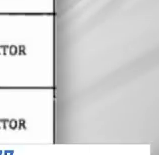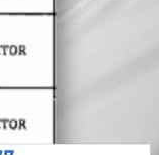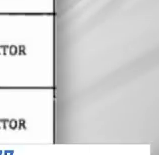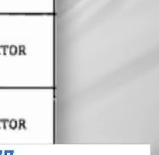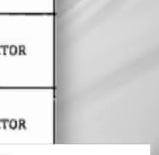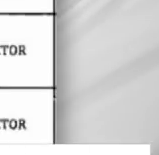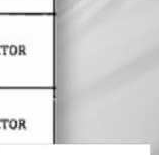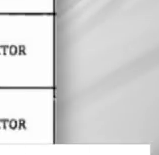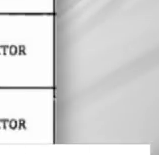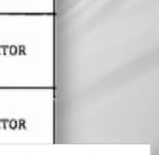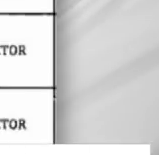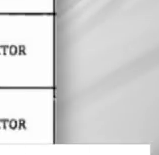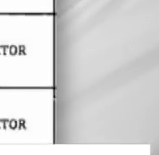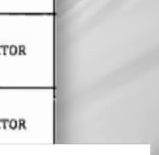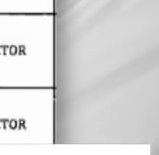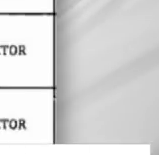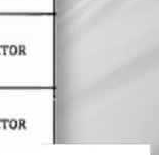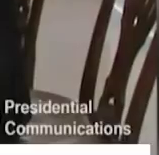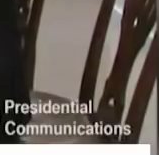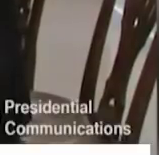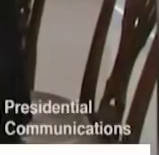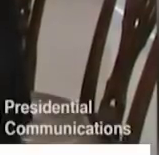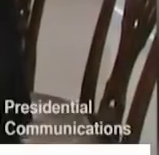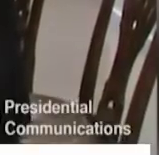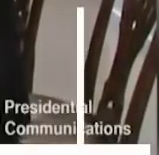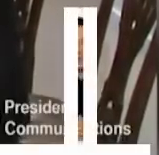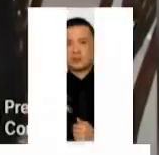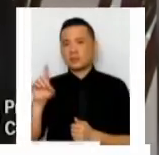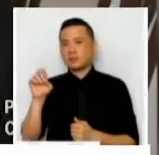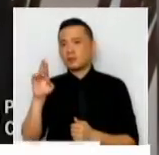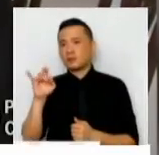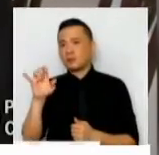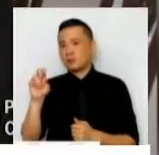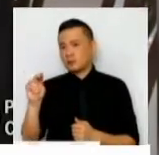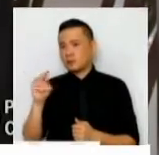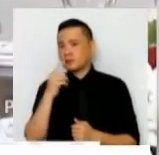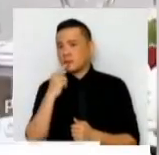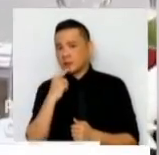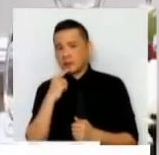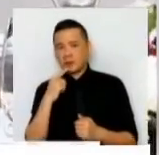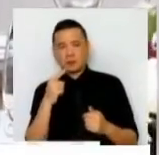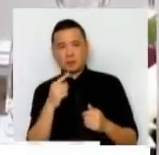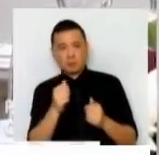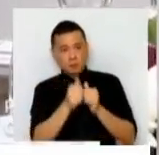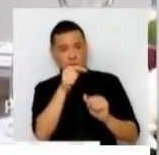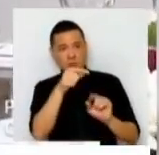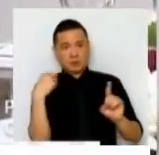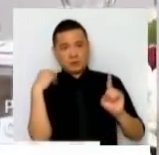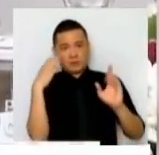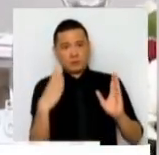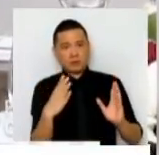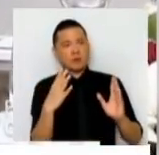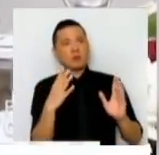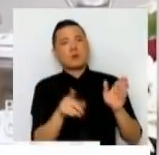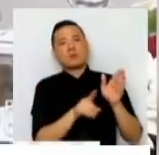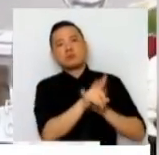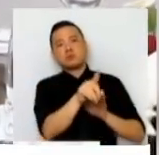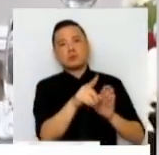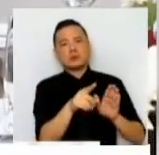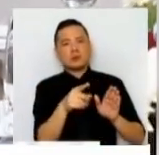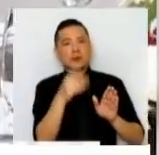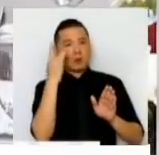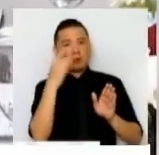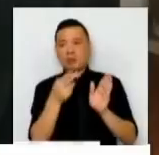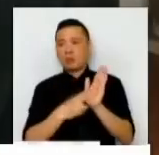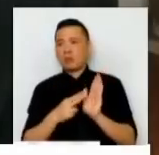Muhit Dargani at Garrado. Sabi ni Drilon, wala na sa adres na yan ang mga opisyal ng pirmahan ng bilyong-bilyong kontrata sa gobyerno noong